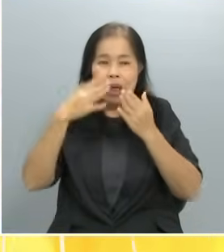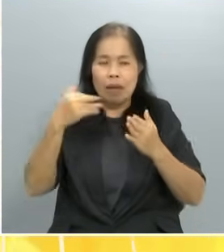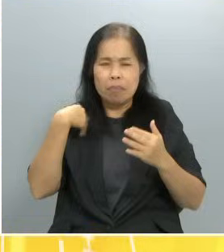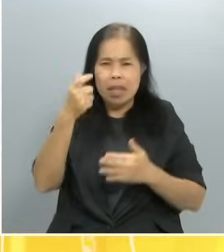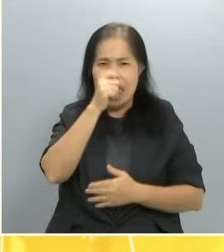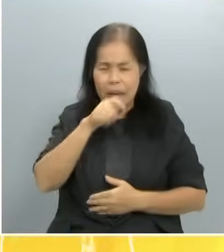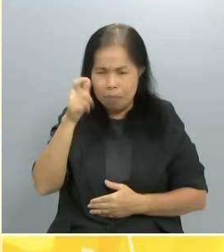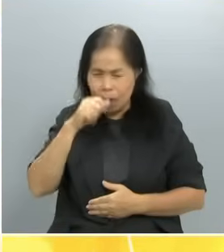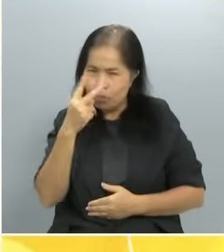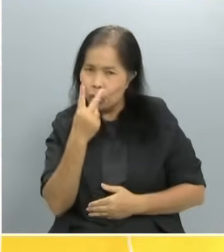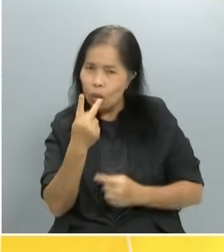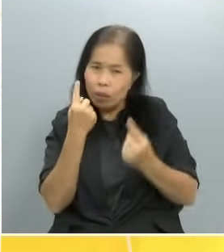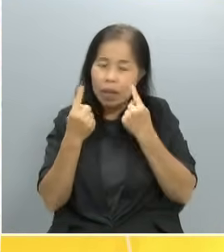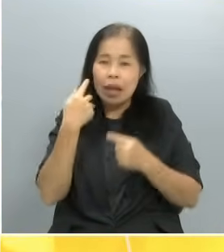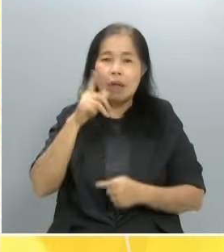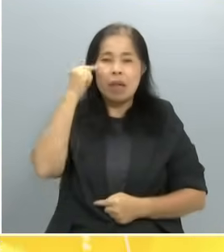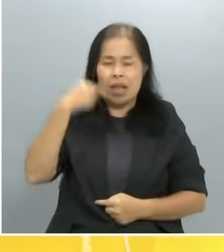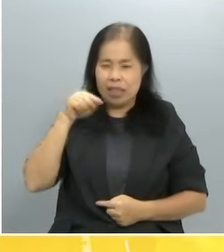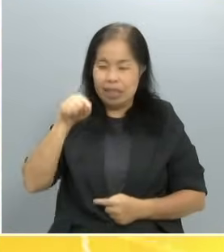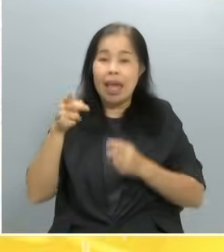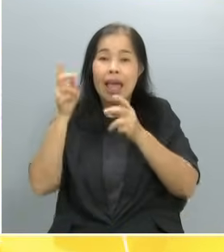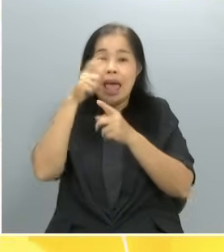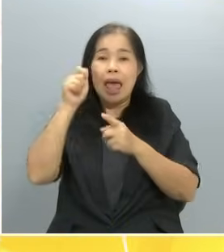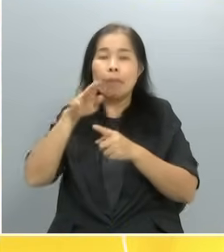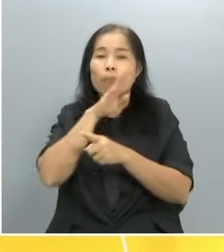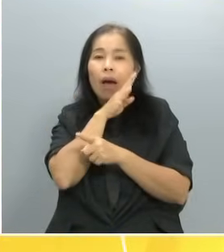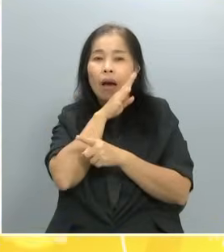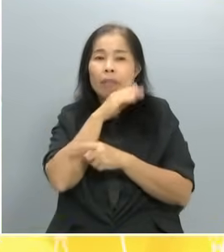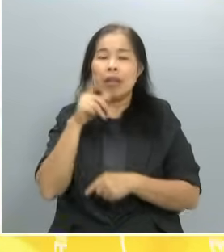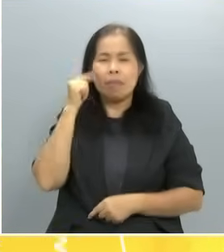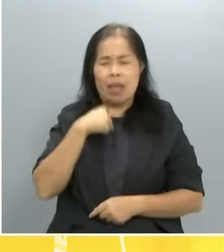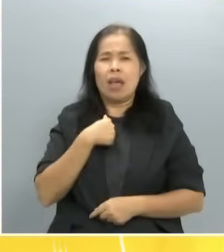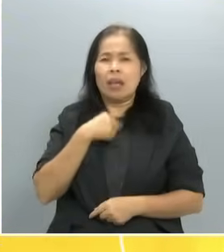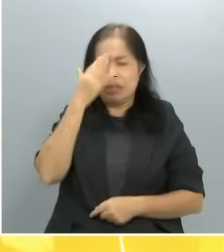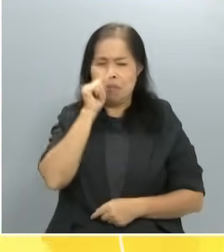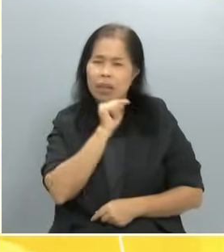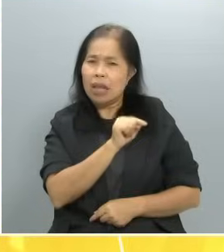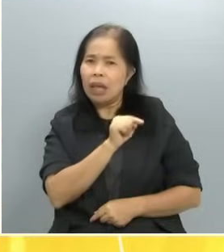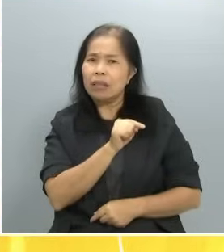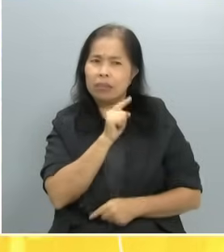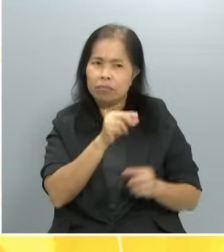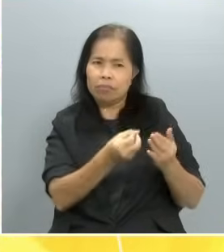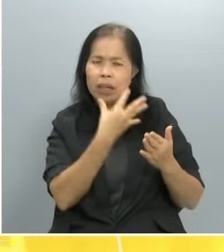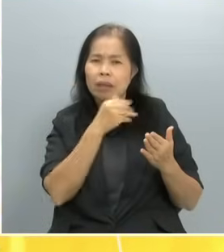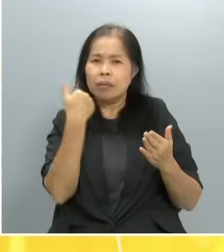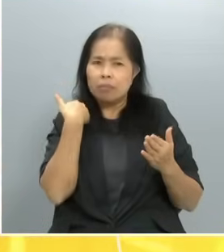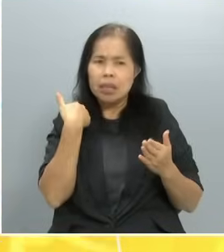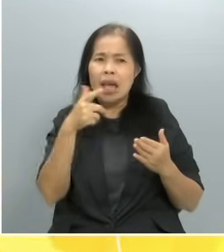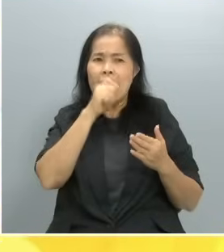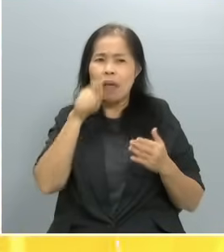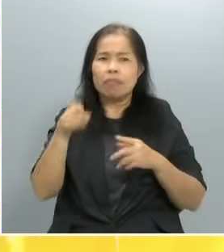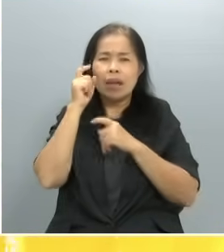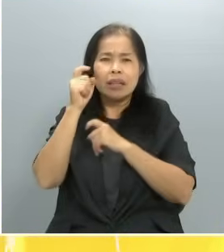มิจฉาชีพบอกให้แม่โหลดแอปปลอมคุณแม่ก็ทักไปว่าเอ๊ะแต่อันเนี้ยมันขึ้นนะว่าเป็นแอปอันตราย